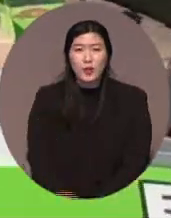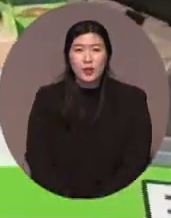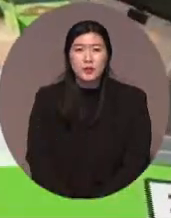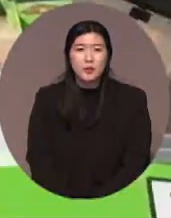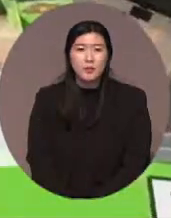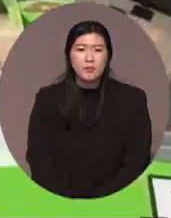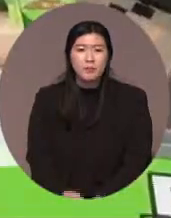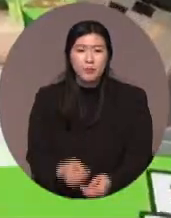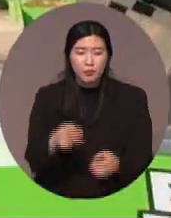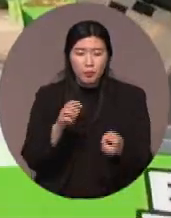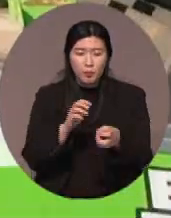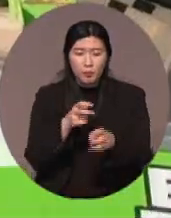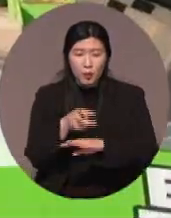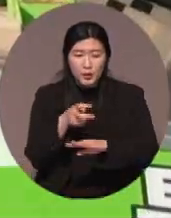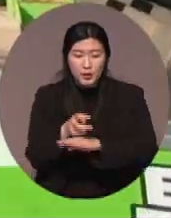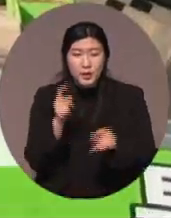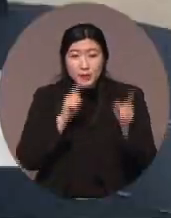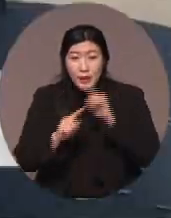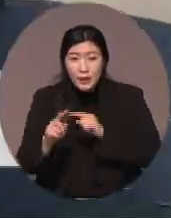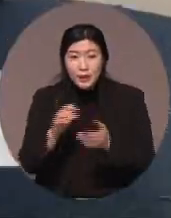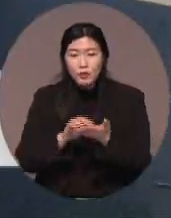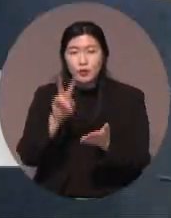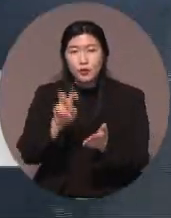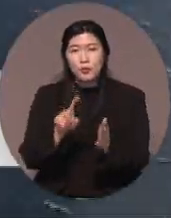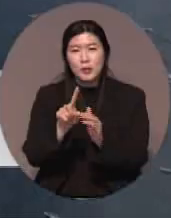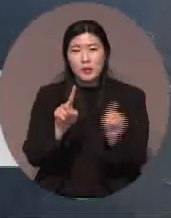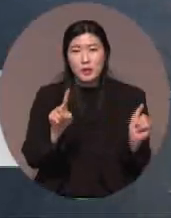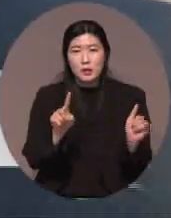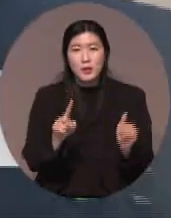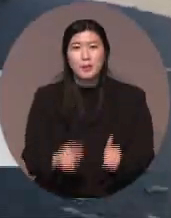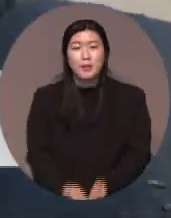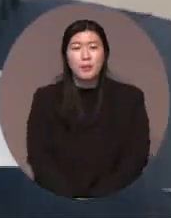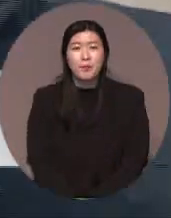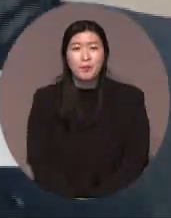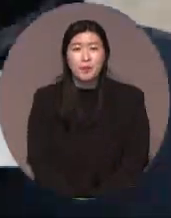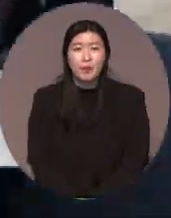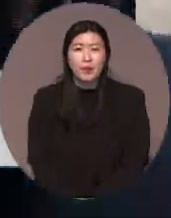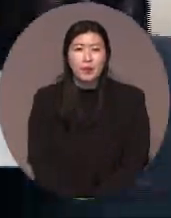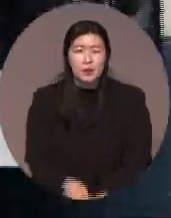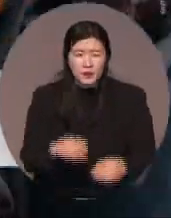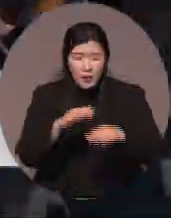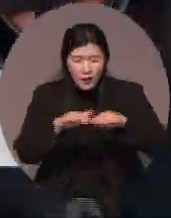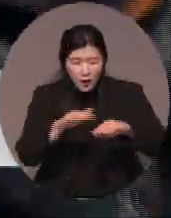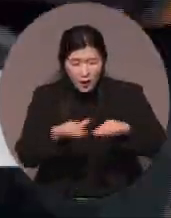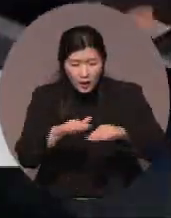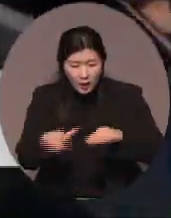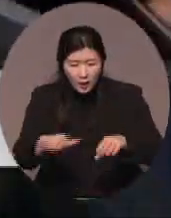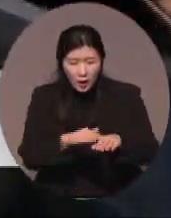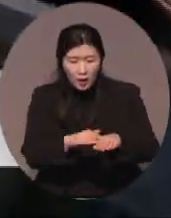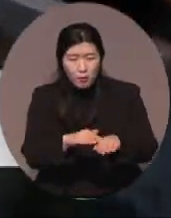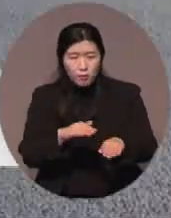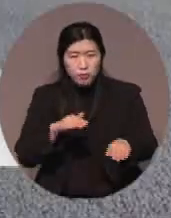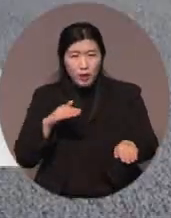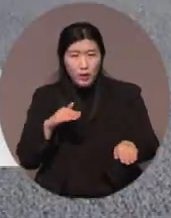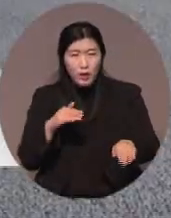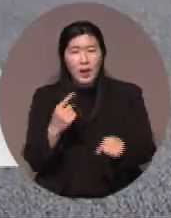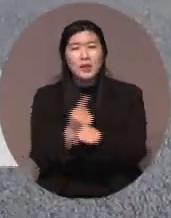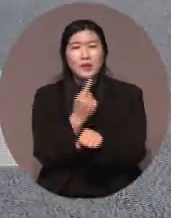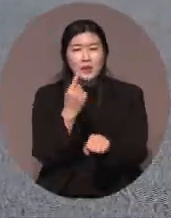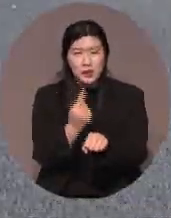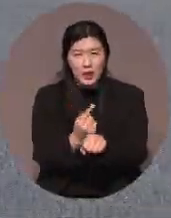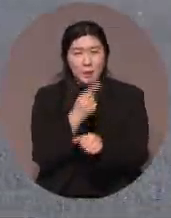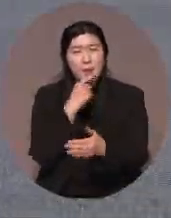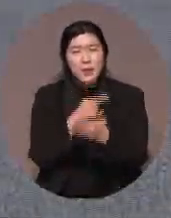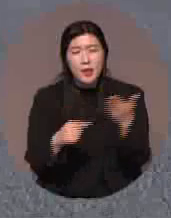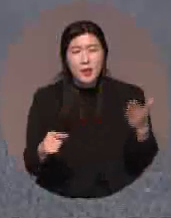중상을 관광버스 탑승객 21명의 경상을 입었습니다 또 사고여파로 고속도로 상행선 통행이 1시간